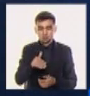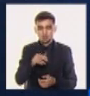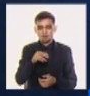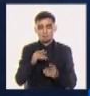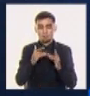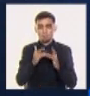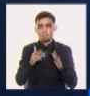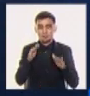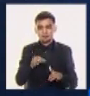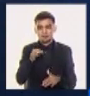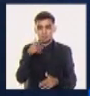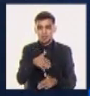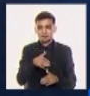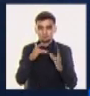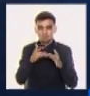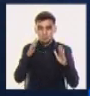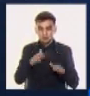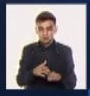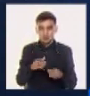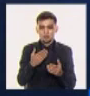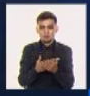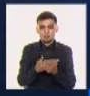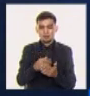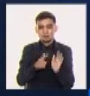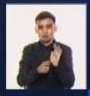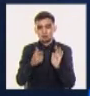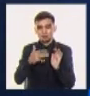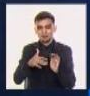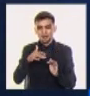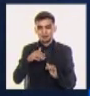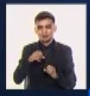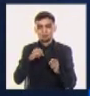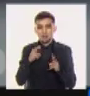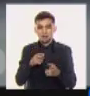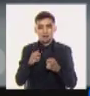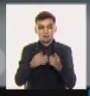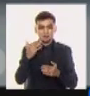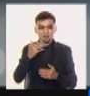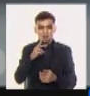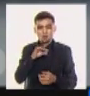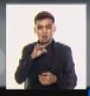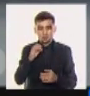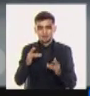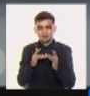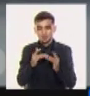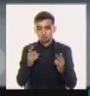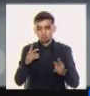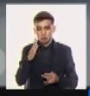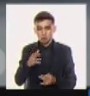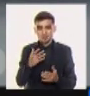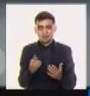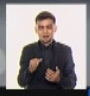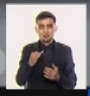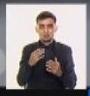коек. На эти 5000 коек должно быть минимум 750 реанимационных коек. Вы должны понимать, большинство